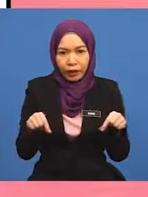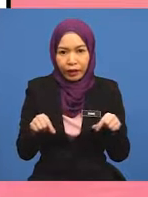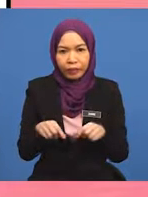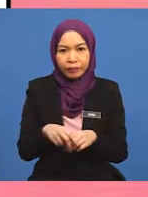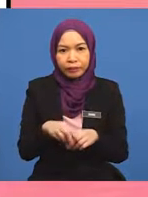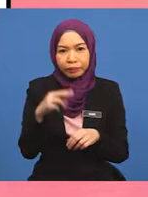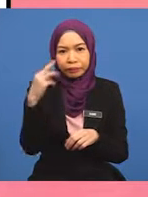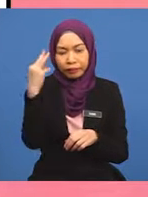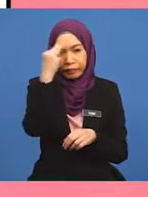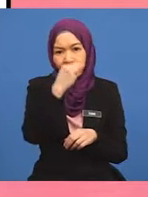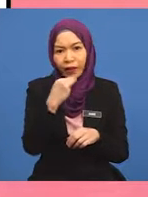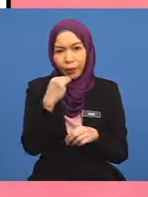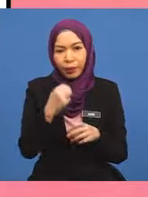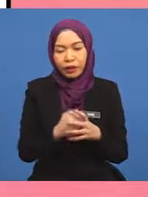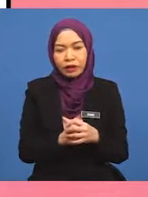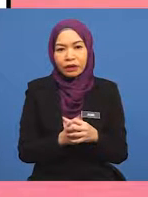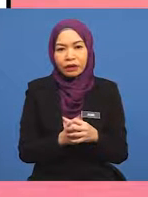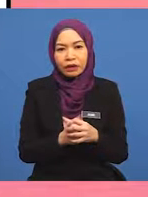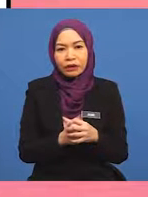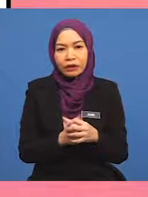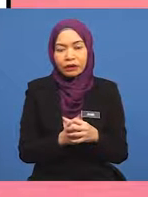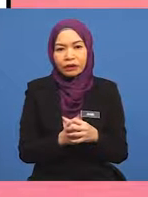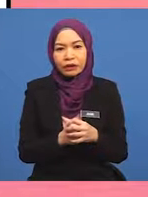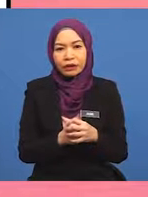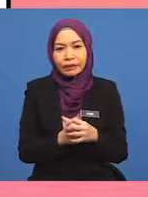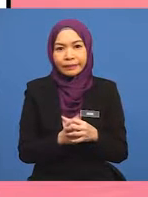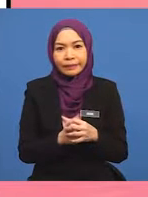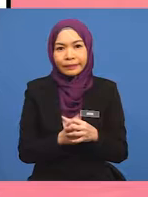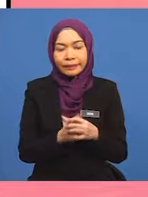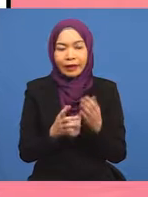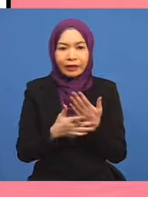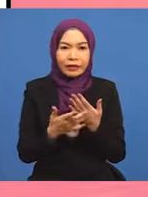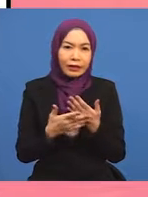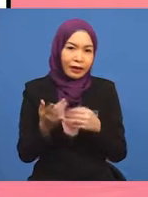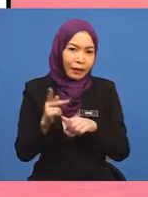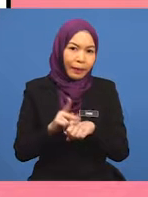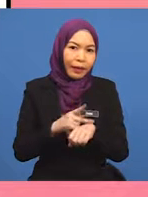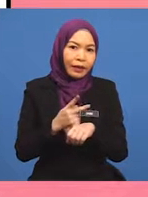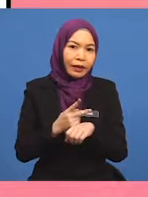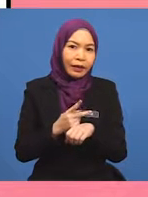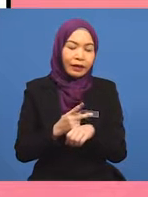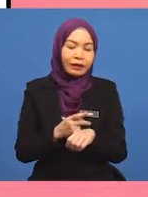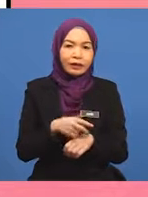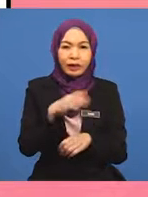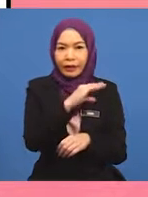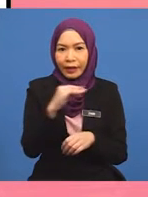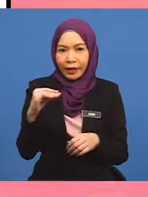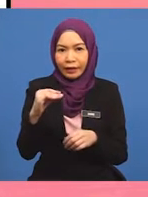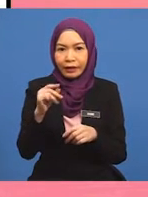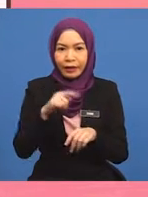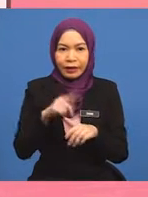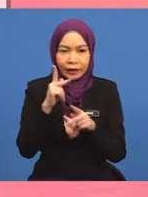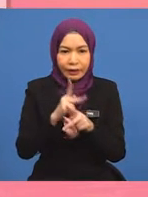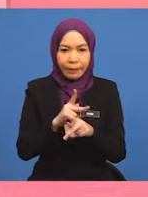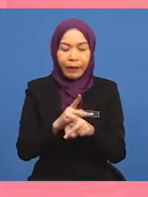berfungsi dengan baik. Ia juga mudah dilipat untuk penyimpanan.